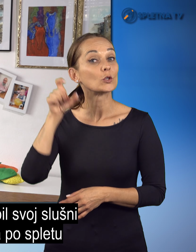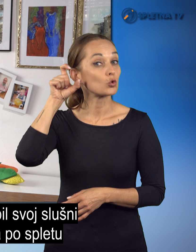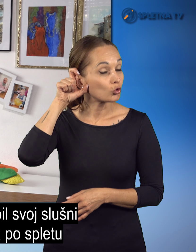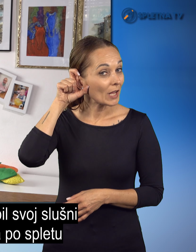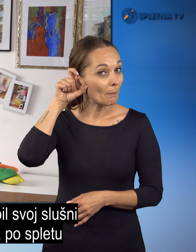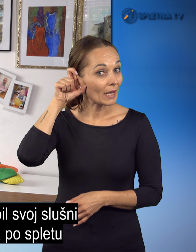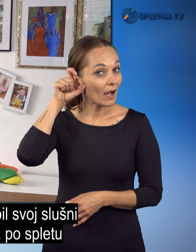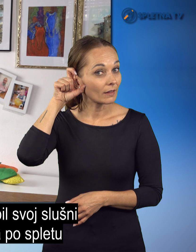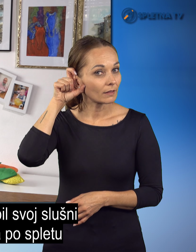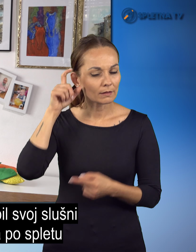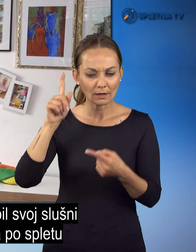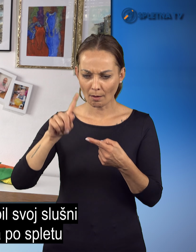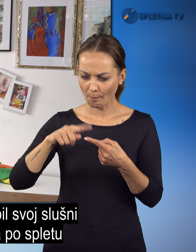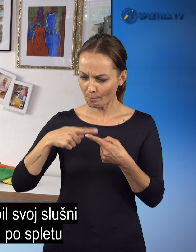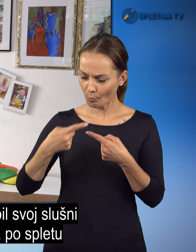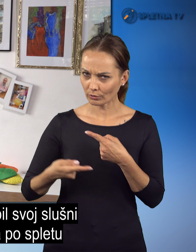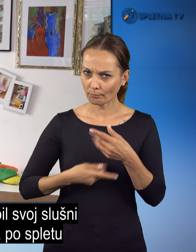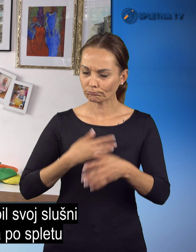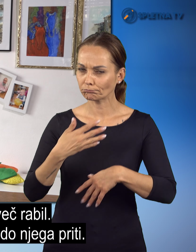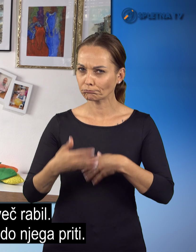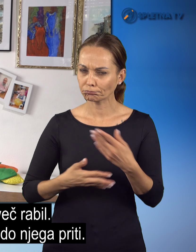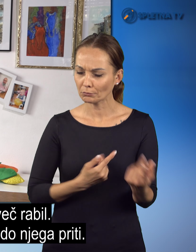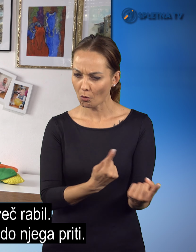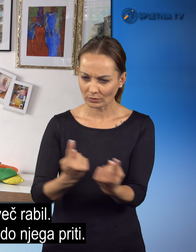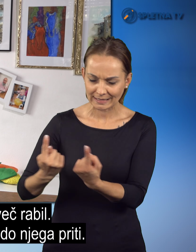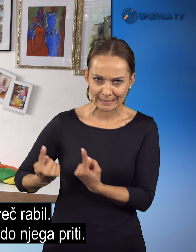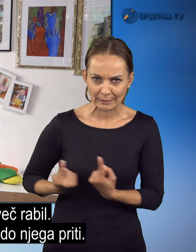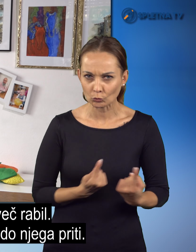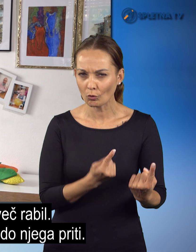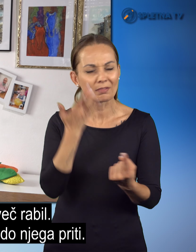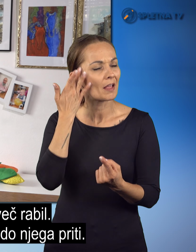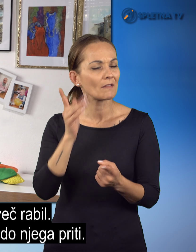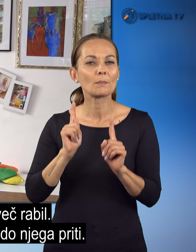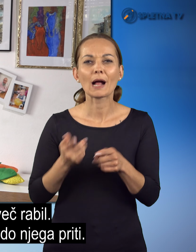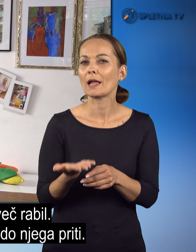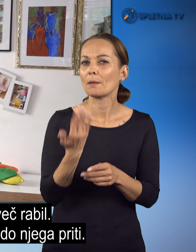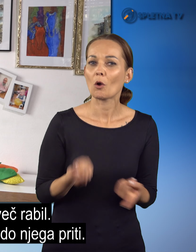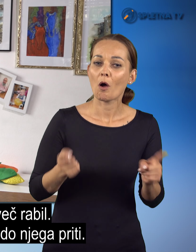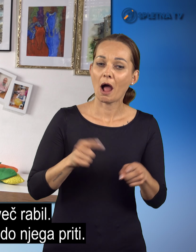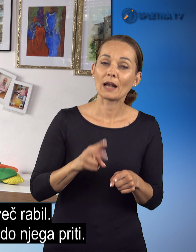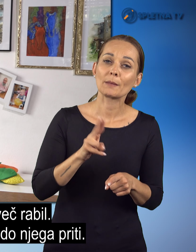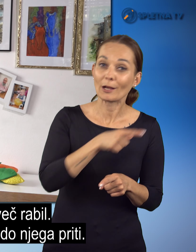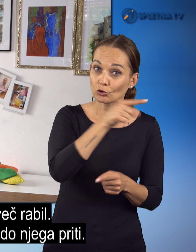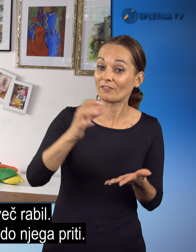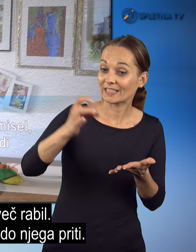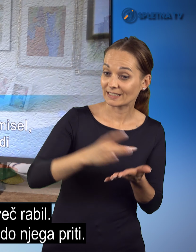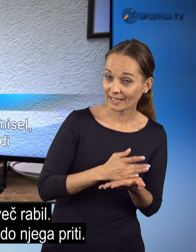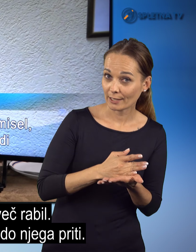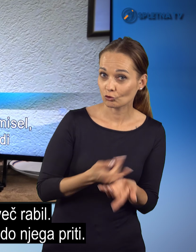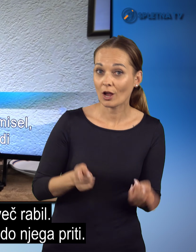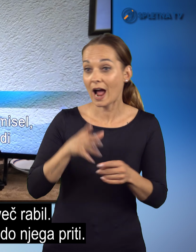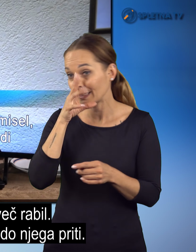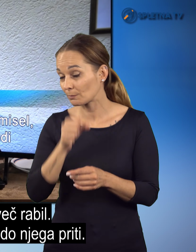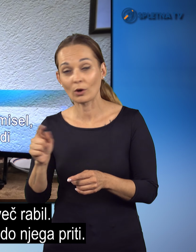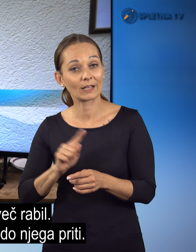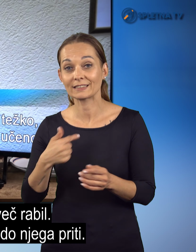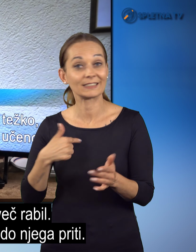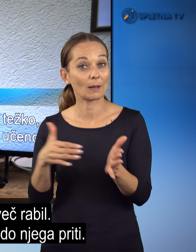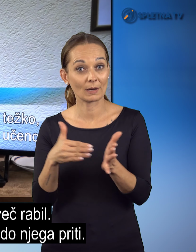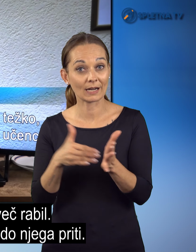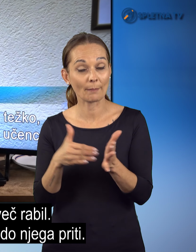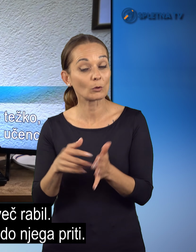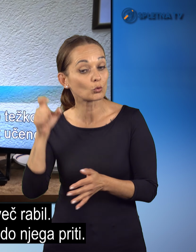aparat. Pa po spletu, kaj pa jaz vem, kaj človek malo sreče, malo smole, ga nisem več rabil, ker je